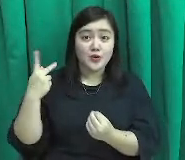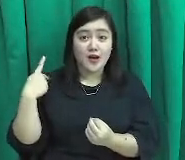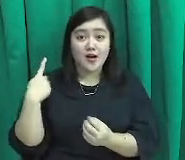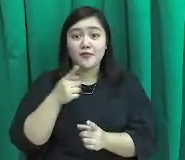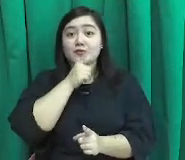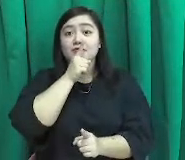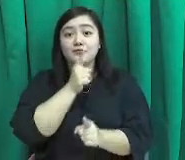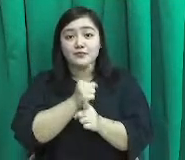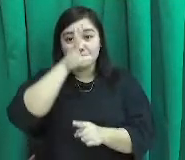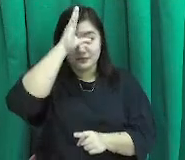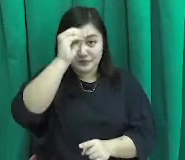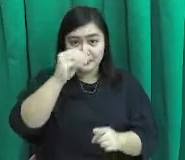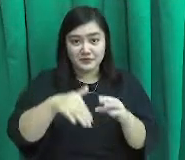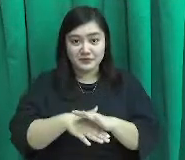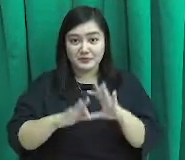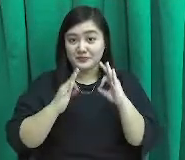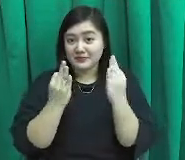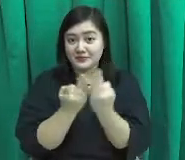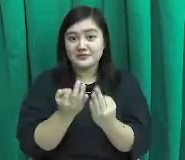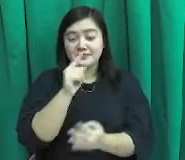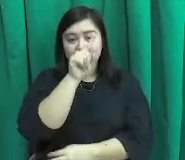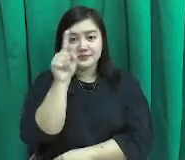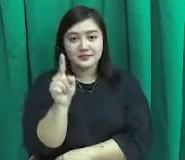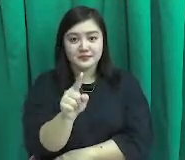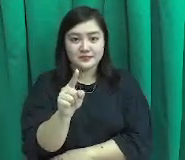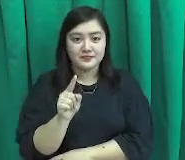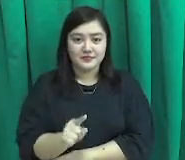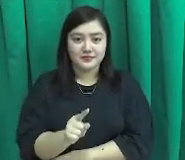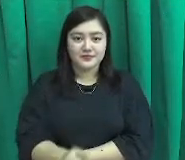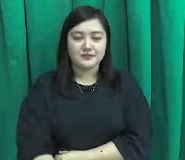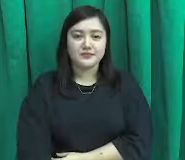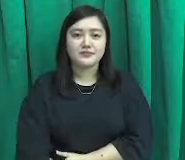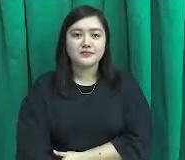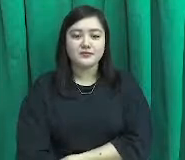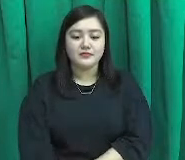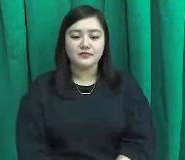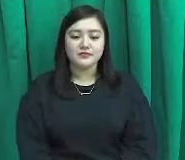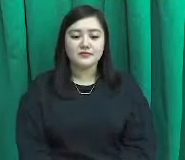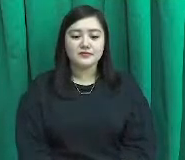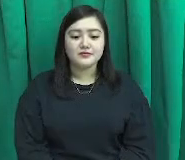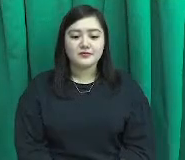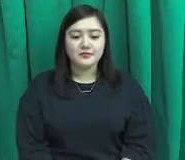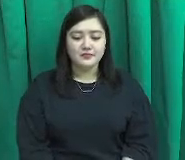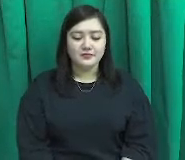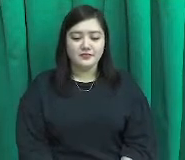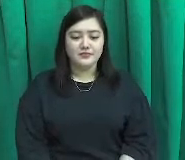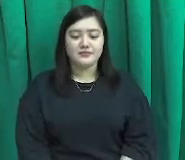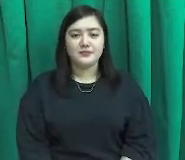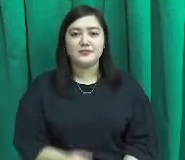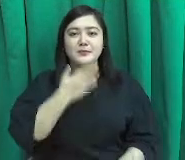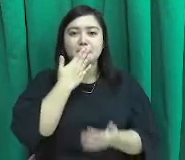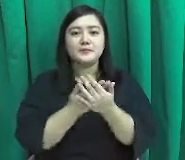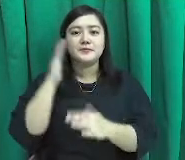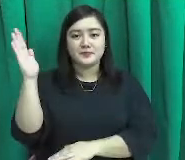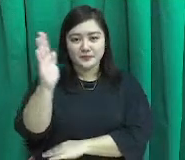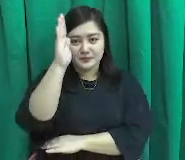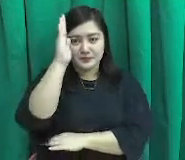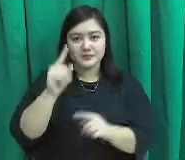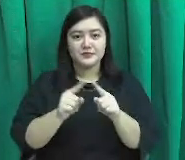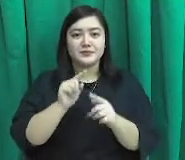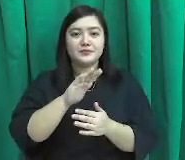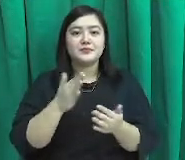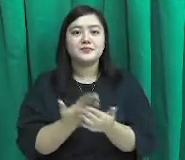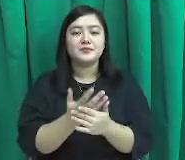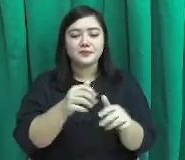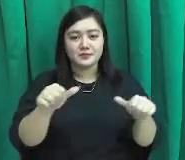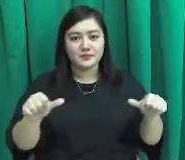And of course, ay hindi na natin patatagalin po ito. Magandang tanghali sa lahat ng mga nasa areas, north, south, east, west